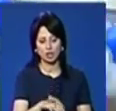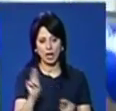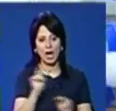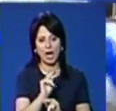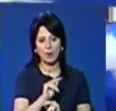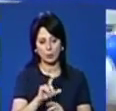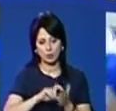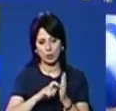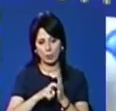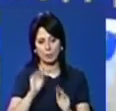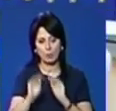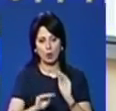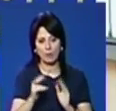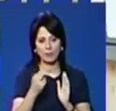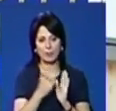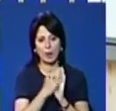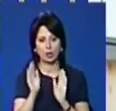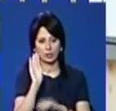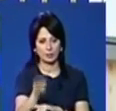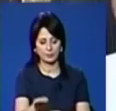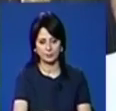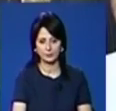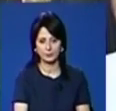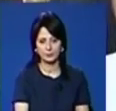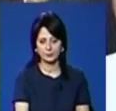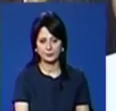გარემონტდა აუდიტორიები და მოეწყო ბიბლიოთეკა.